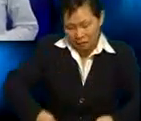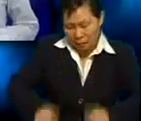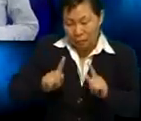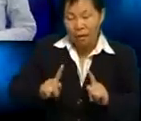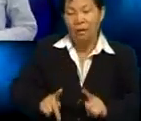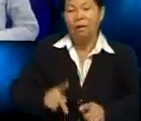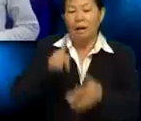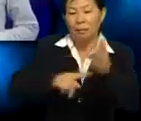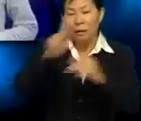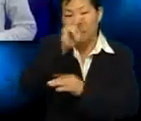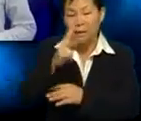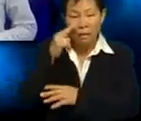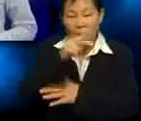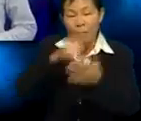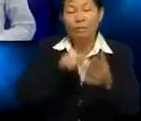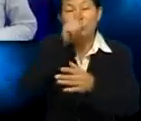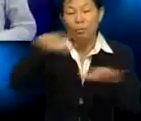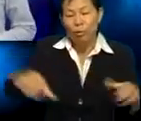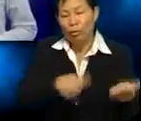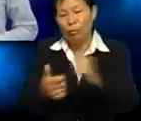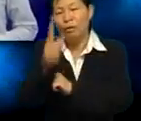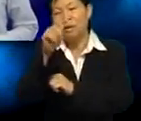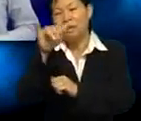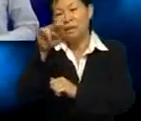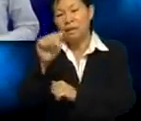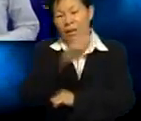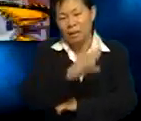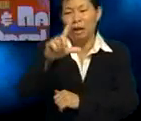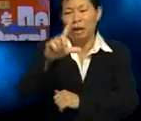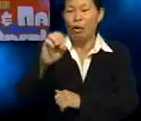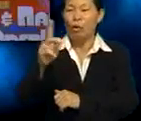lihat apakah sebenarnya yang dilakukan oleh Tenegaran dan Luqman?